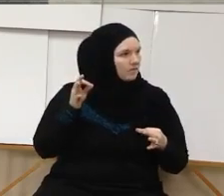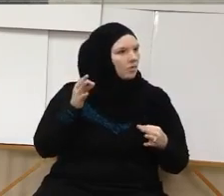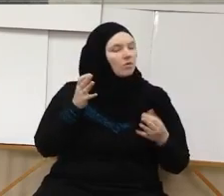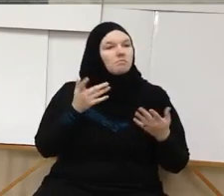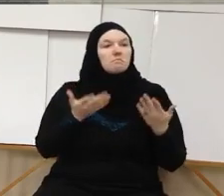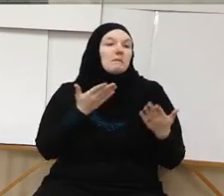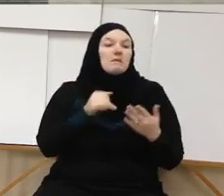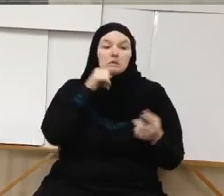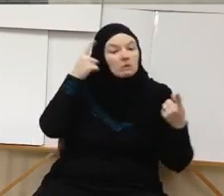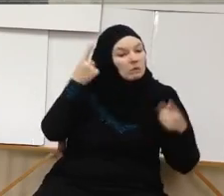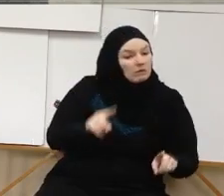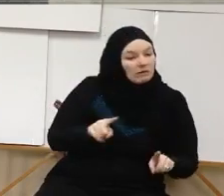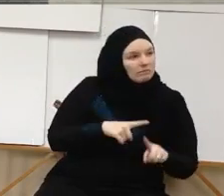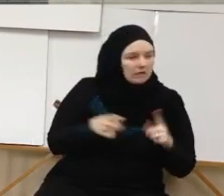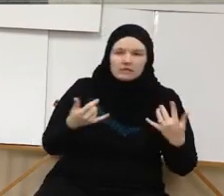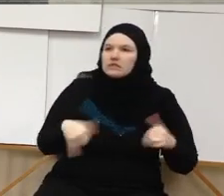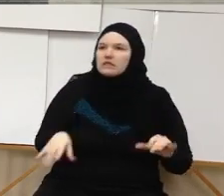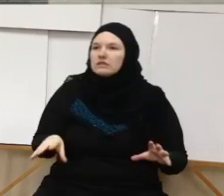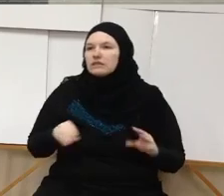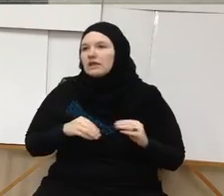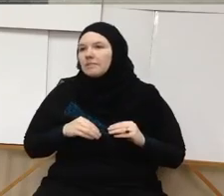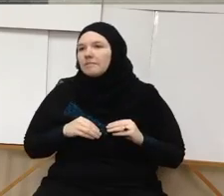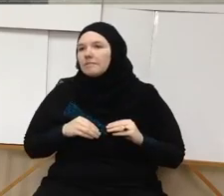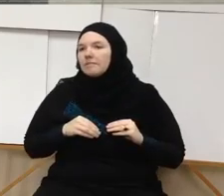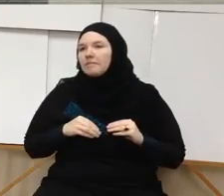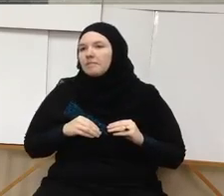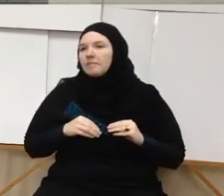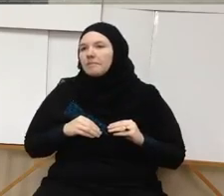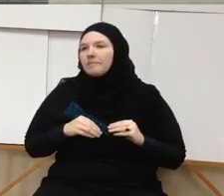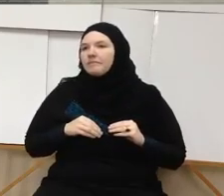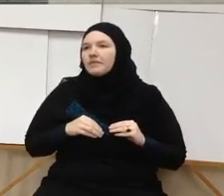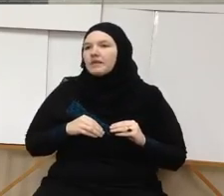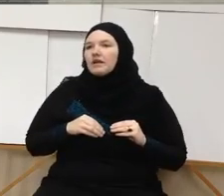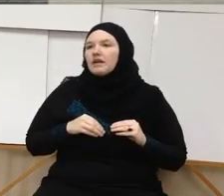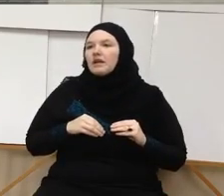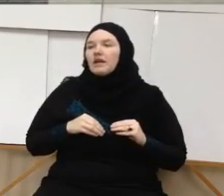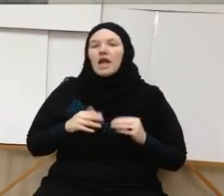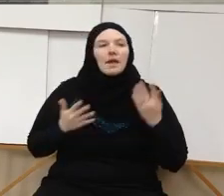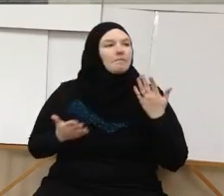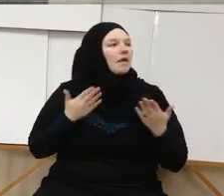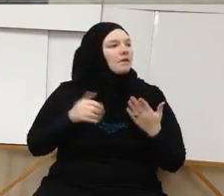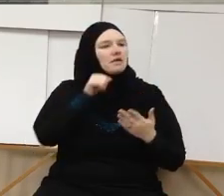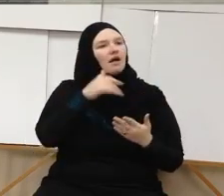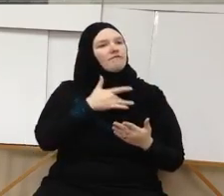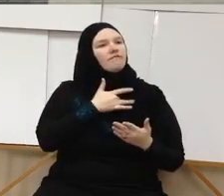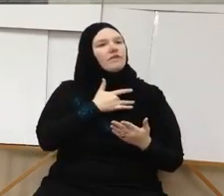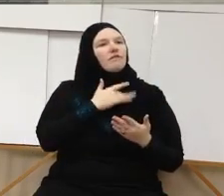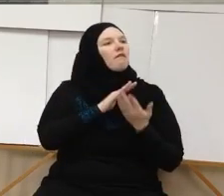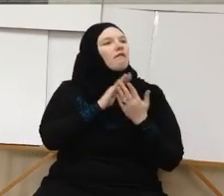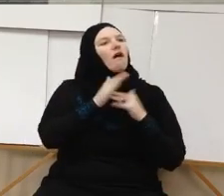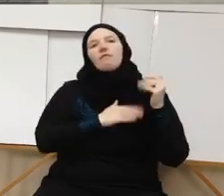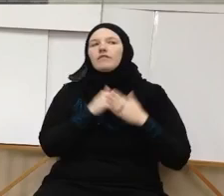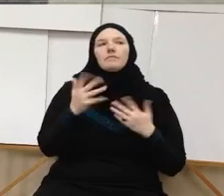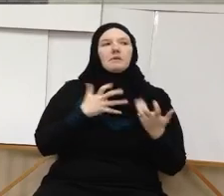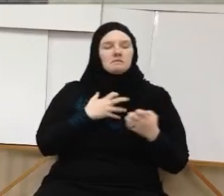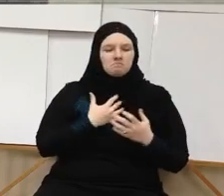dispute. And then they find no reluctance in their heart. ثم لا يجدوا في